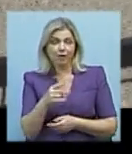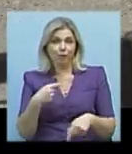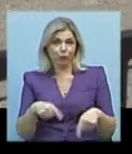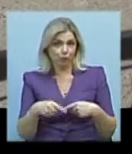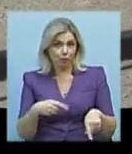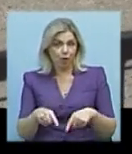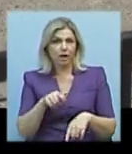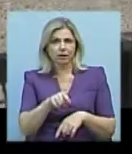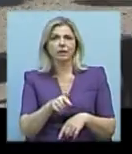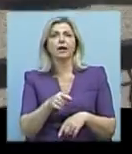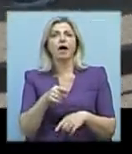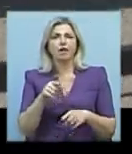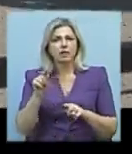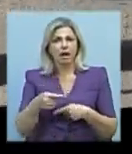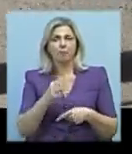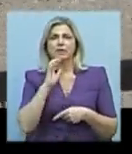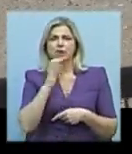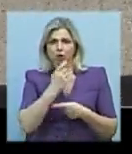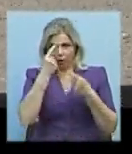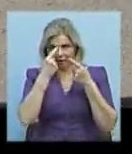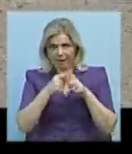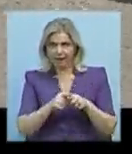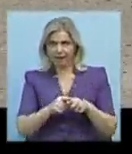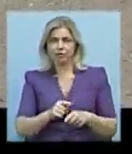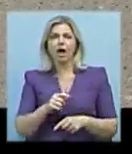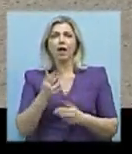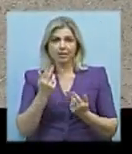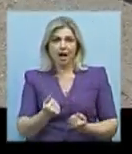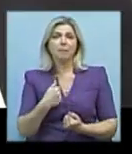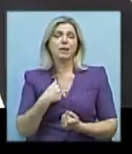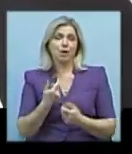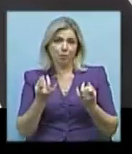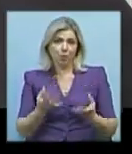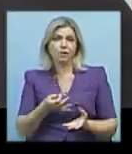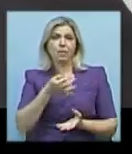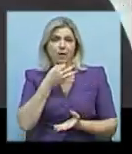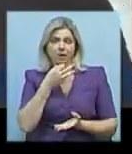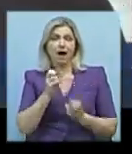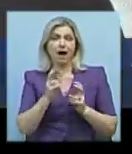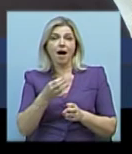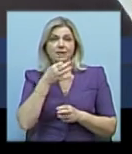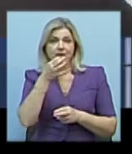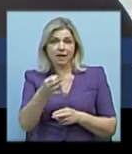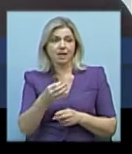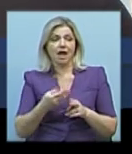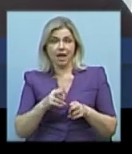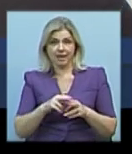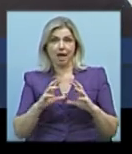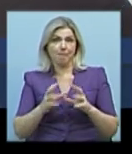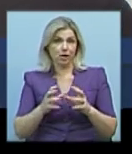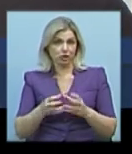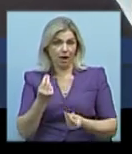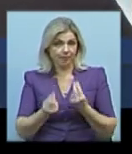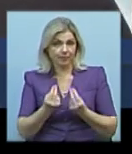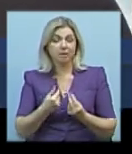видовищністю, але вимагає від гравців серйозних технічних навиків. Так, мені просто подобаються оці ось, як я сказав, фішки з м'ячем. Мені